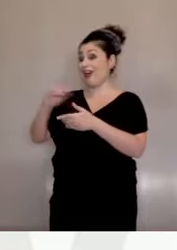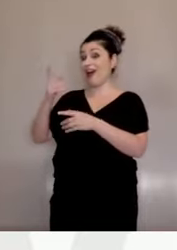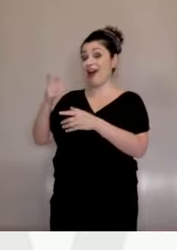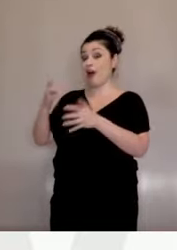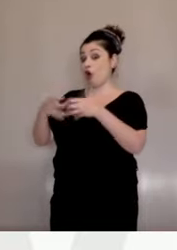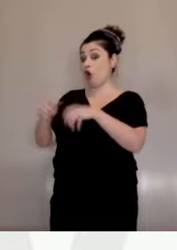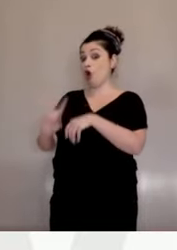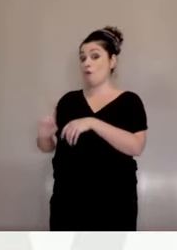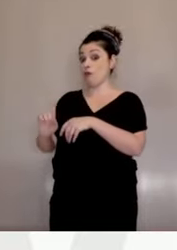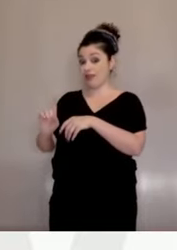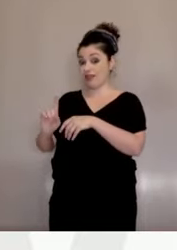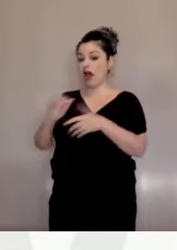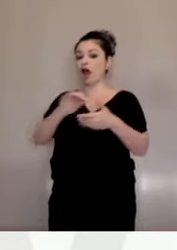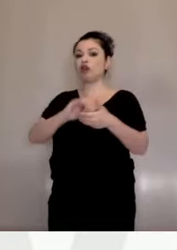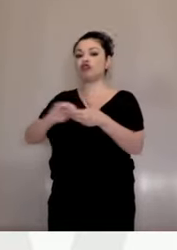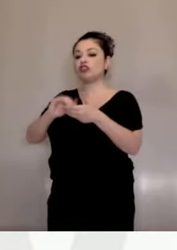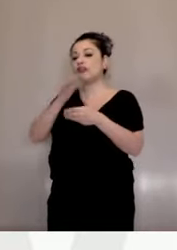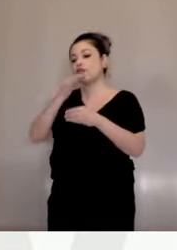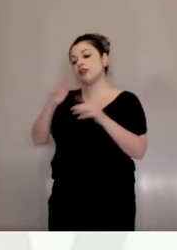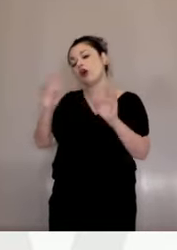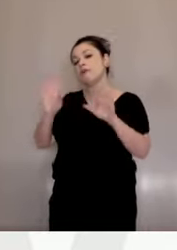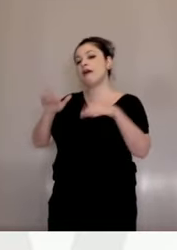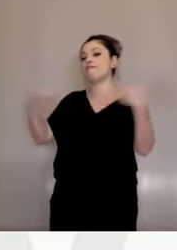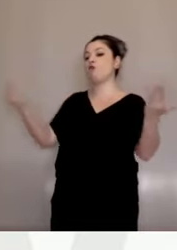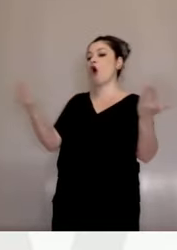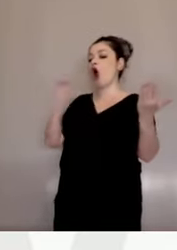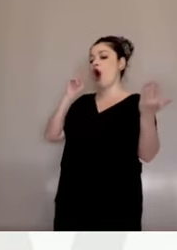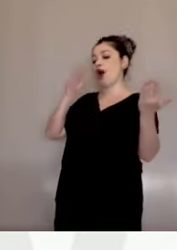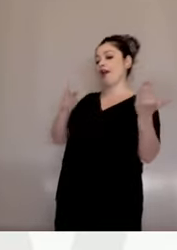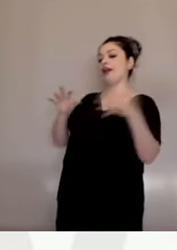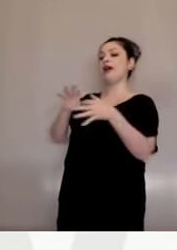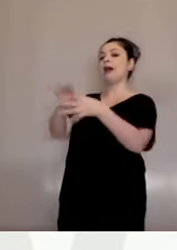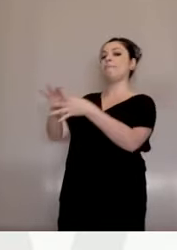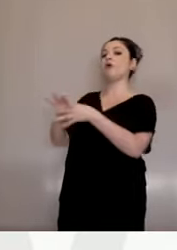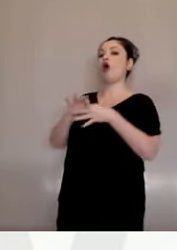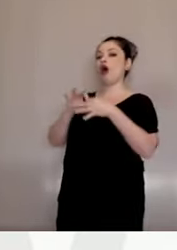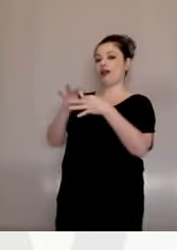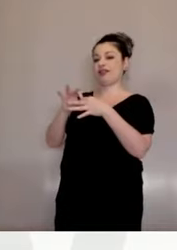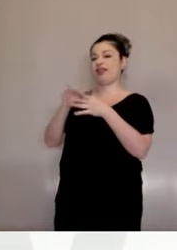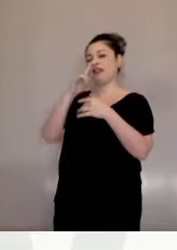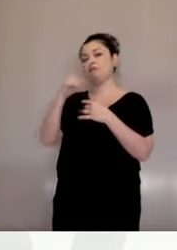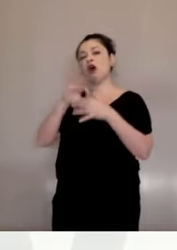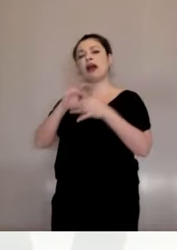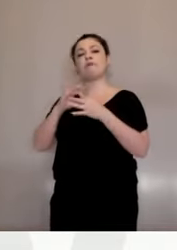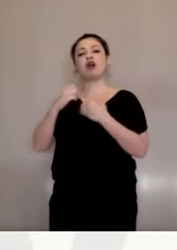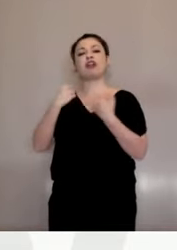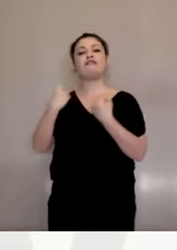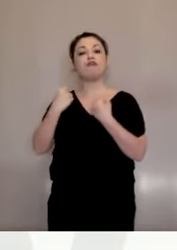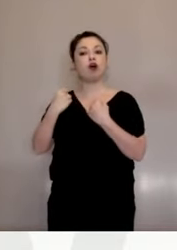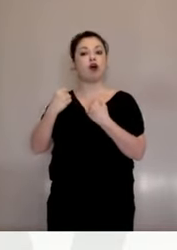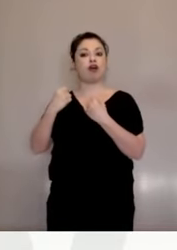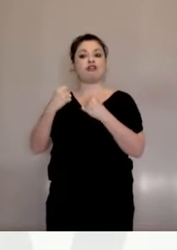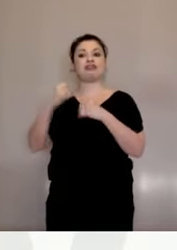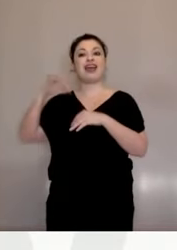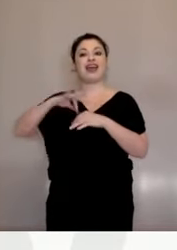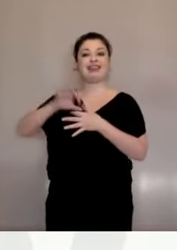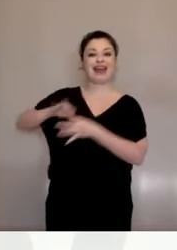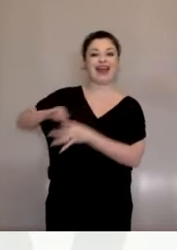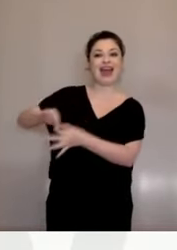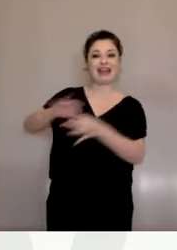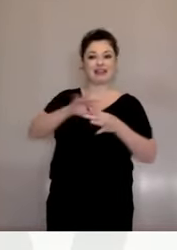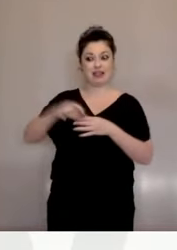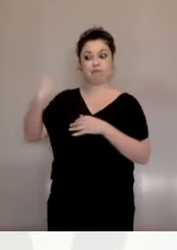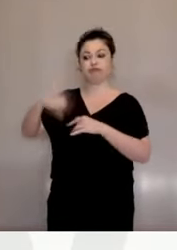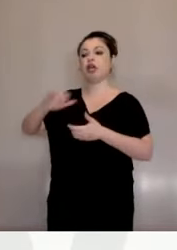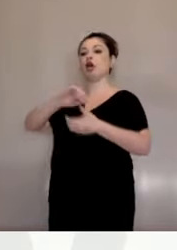società è l'esteriorità dei rapporti di forze, di interessi,